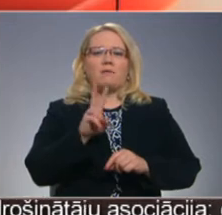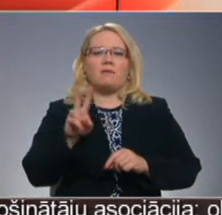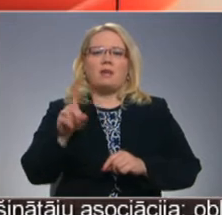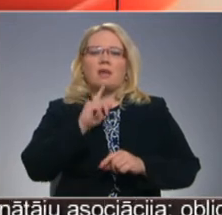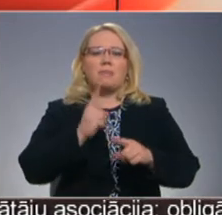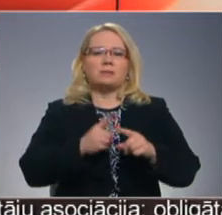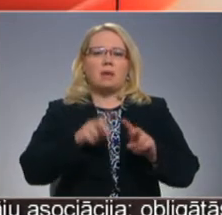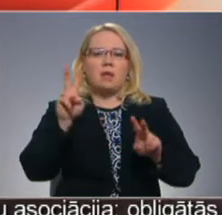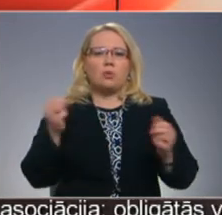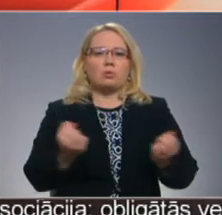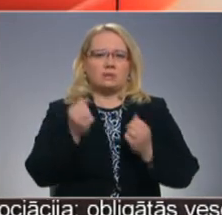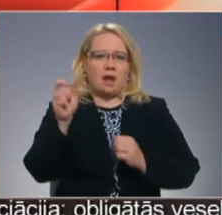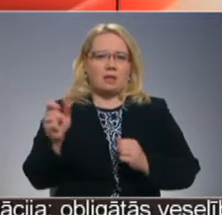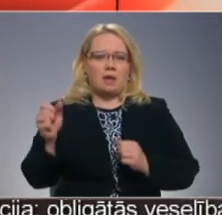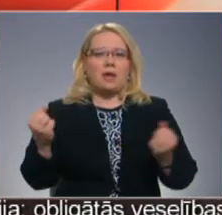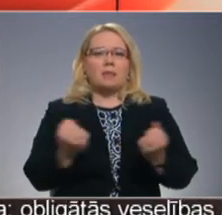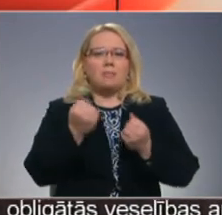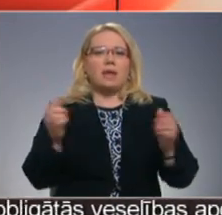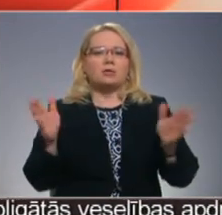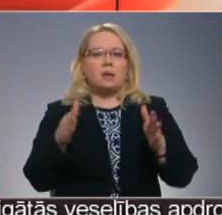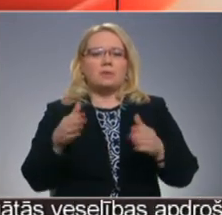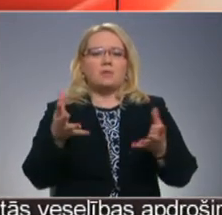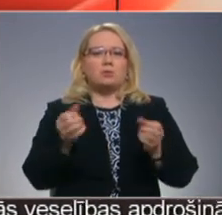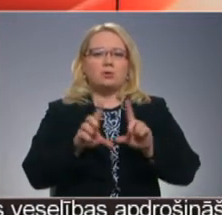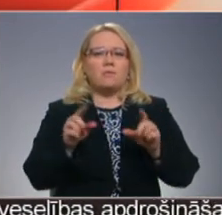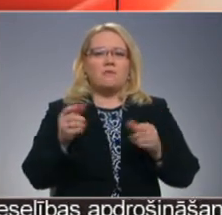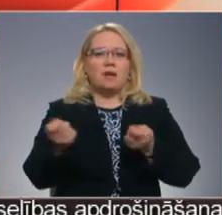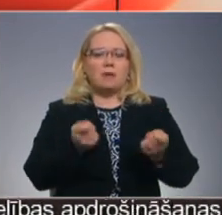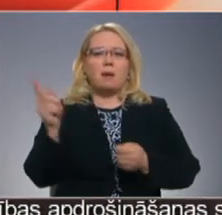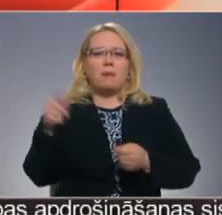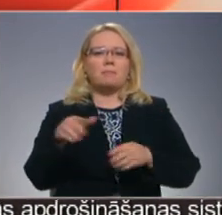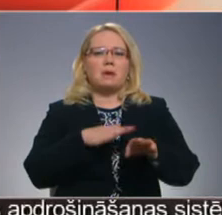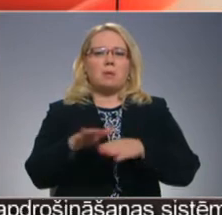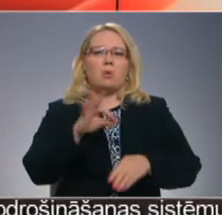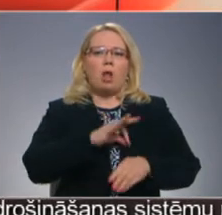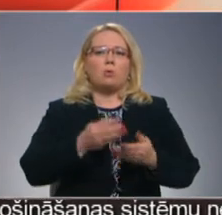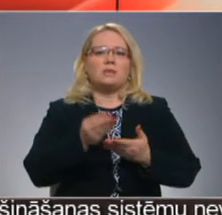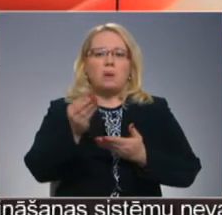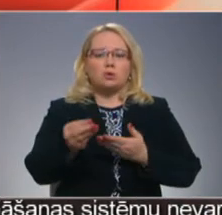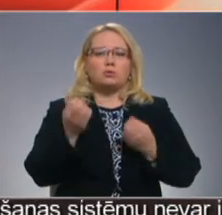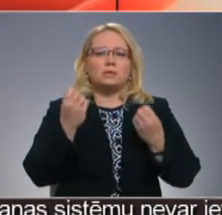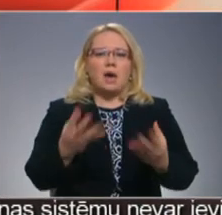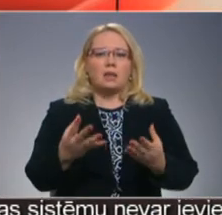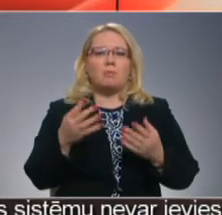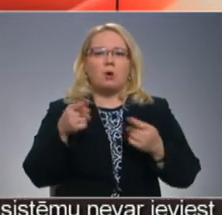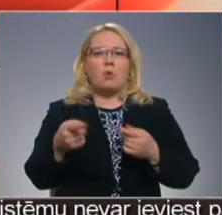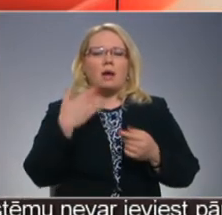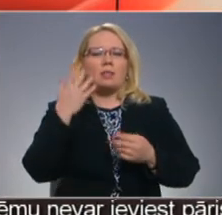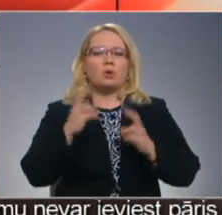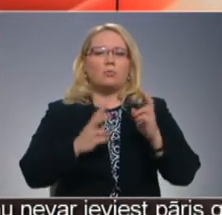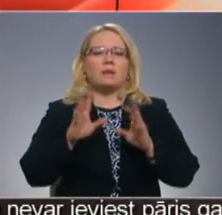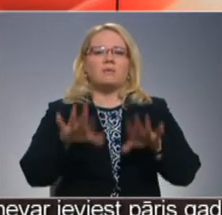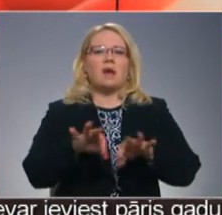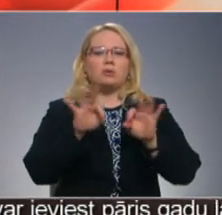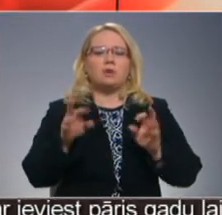metalurgs strādnieki. Darbinieki sapulcē viņu uzņēmumu vadībai pieprasīja pilnu algu izmaksu un skaidrību par to, kad rūpnīca varētu atsākt